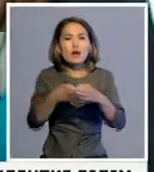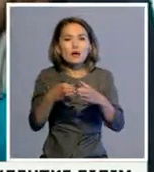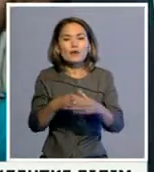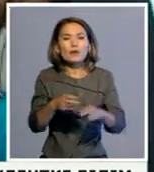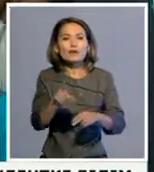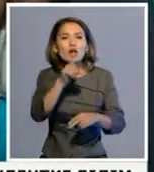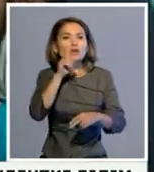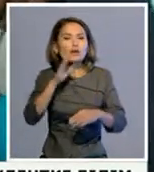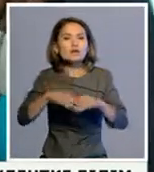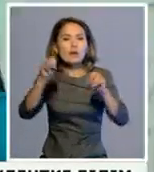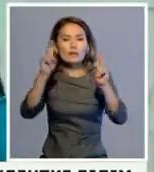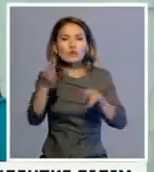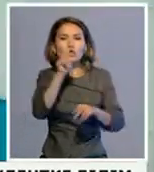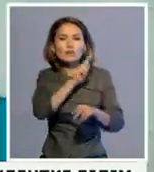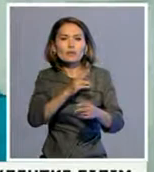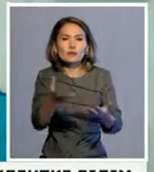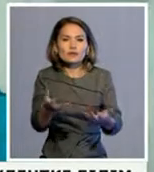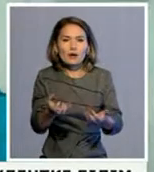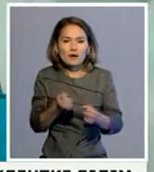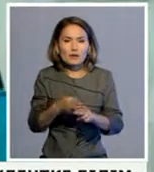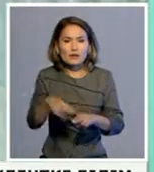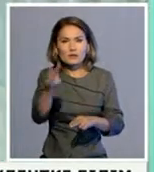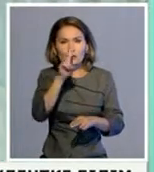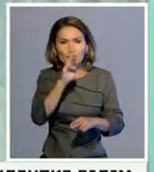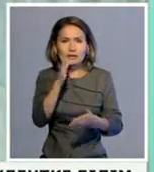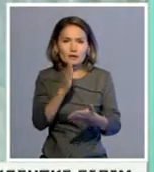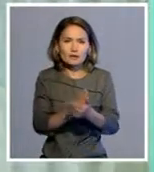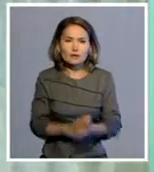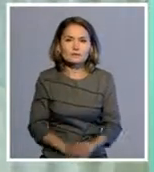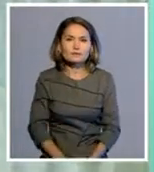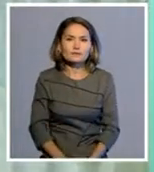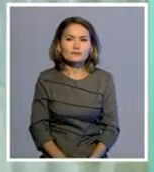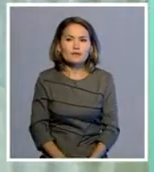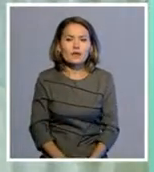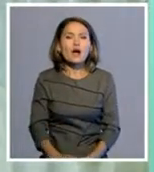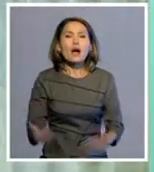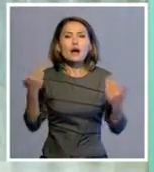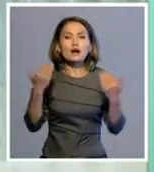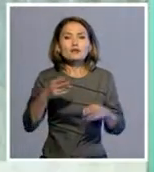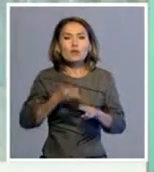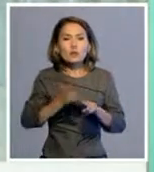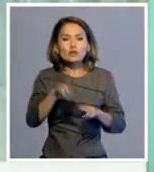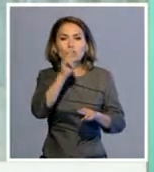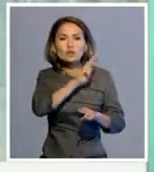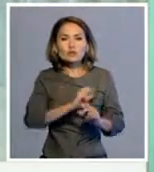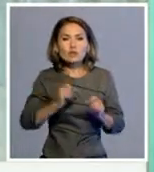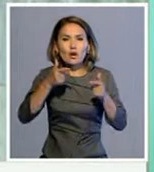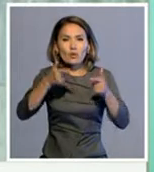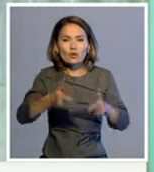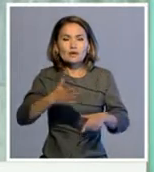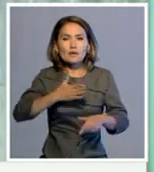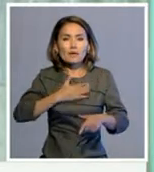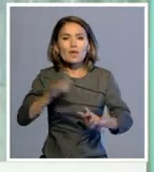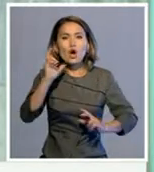жас маман бағдарламасы бойынша білім грантының иегері. Өзіңіз білесіз, мұнай саласы өте қатты дамыған. Сондықтан біз бұл